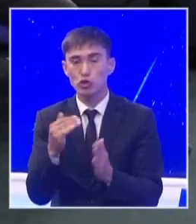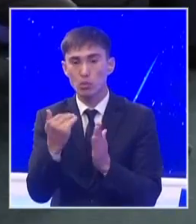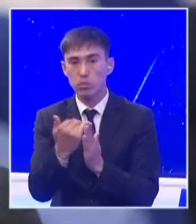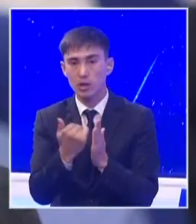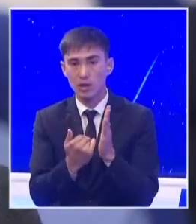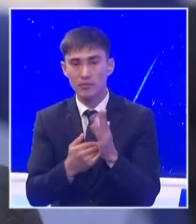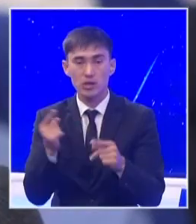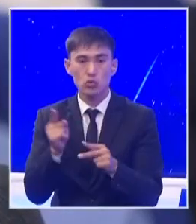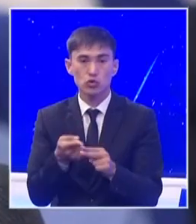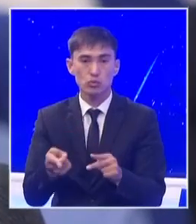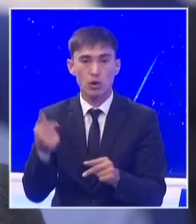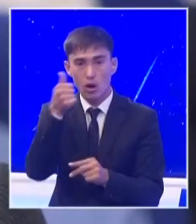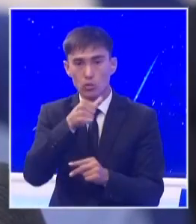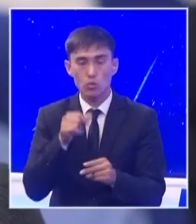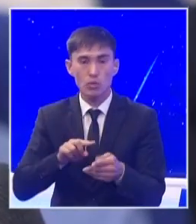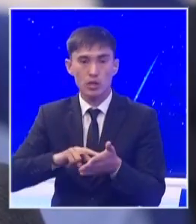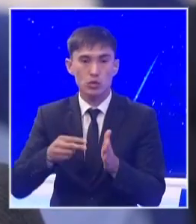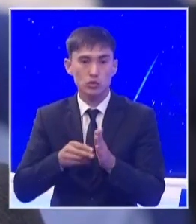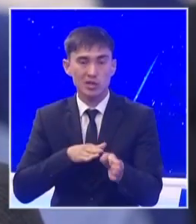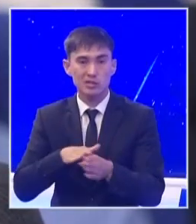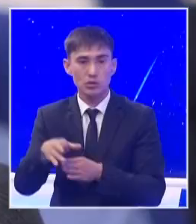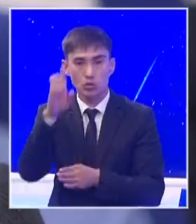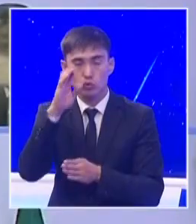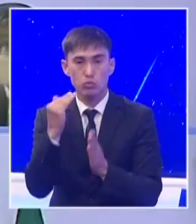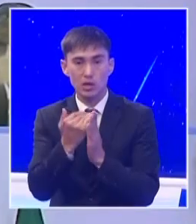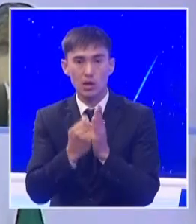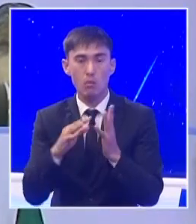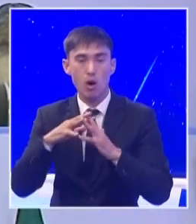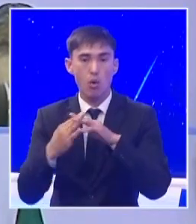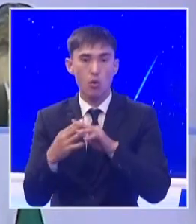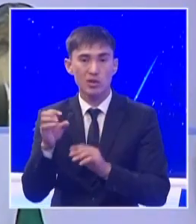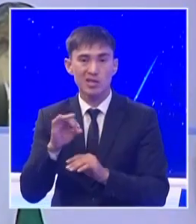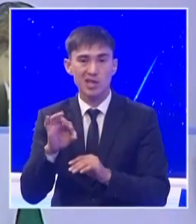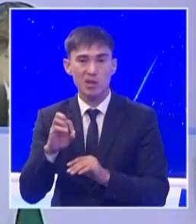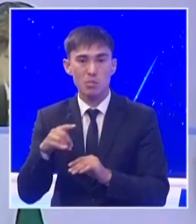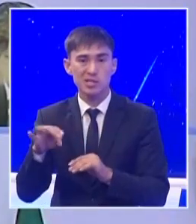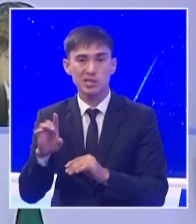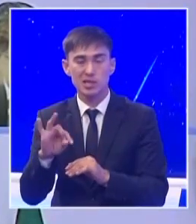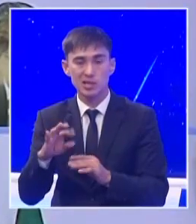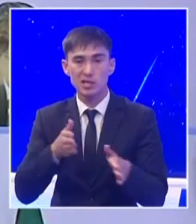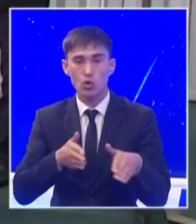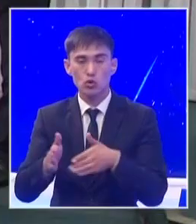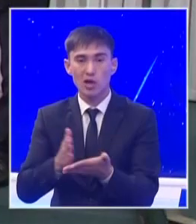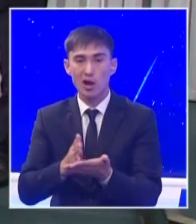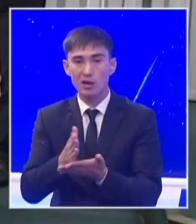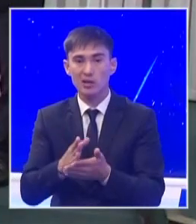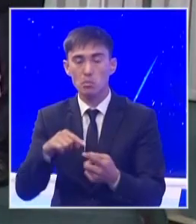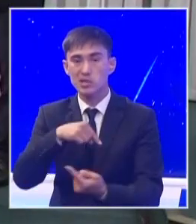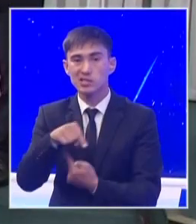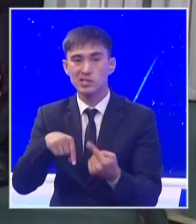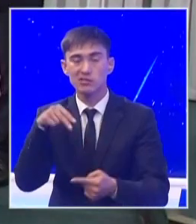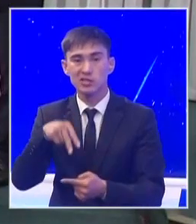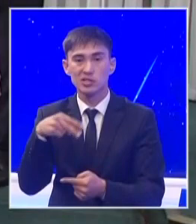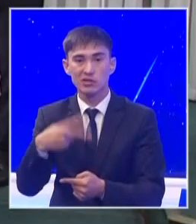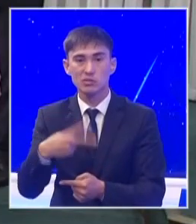регионе планируется реализация государственных программ, в том числе АОЛ ЕЛБСГ и дорожная карта бизнеса 2025,